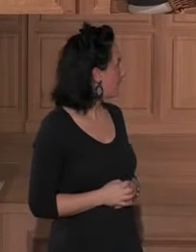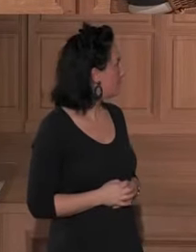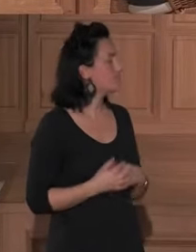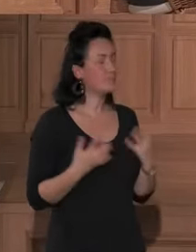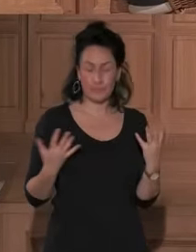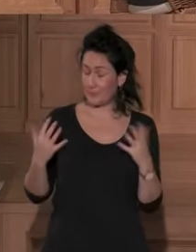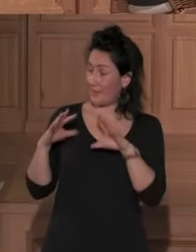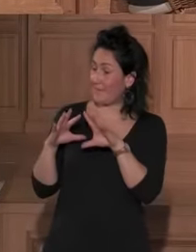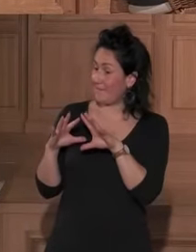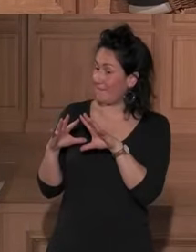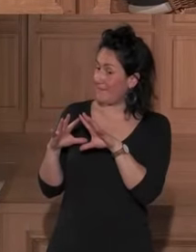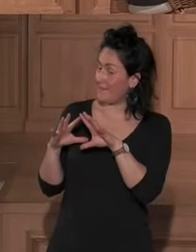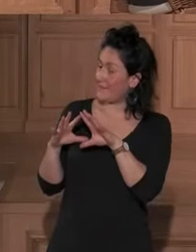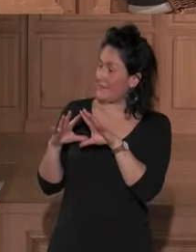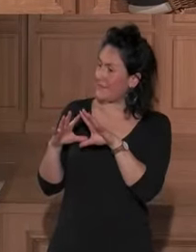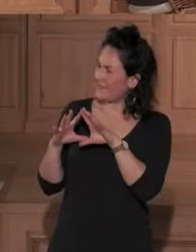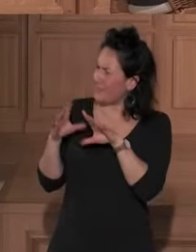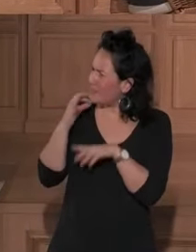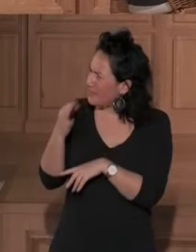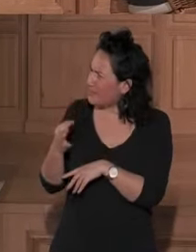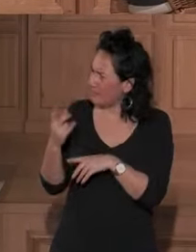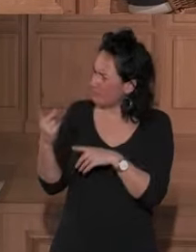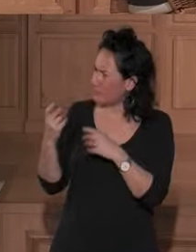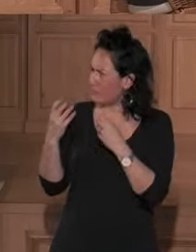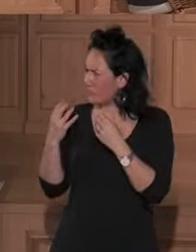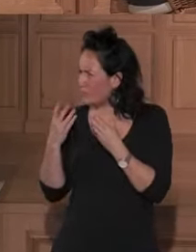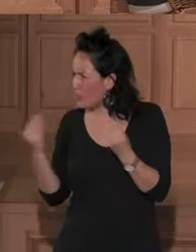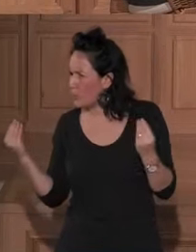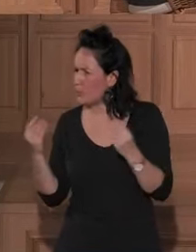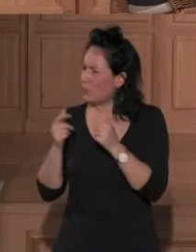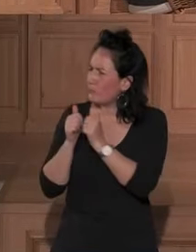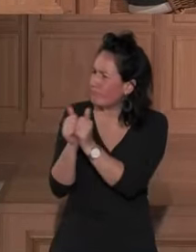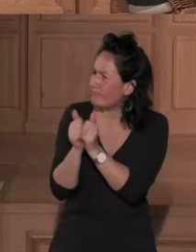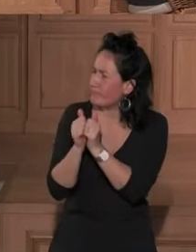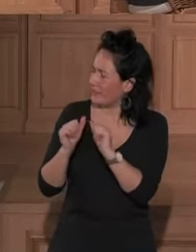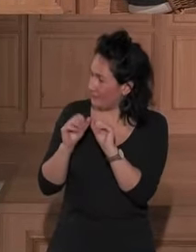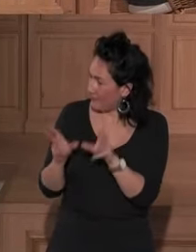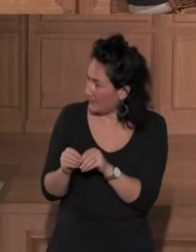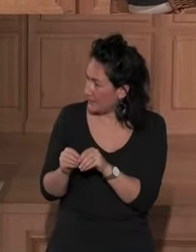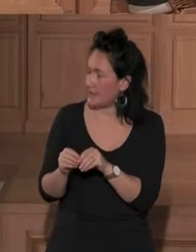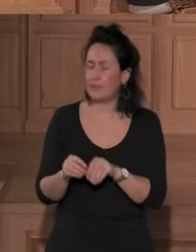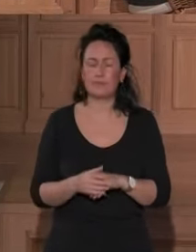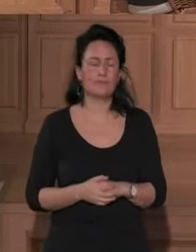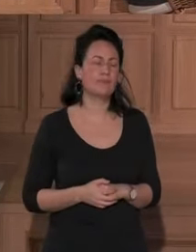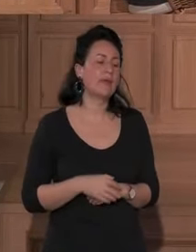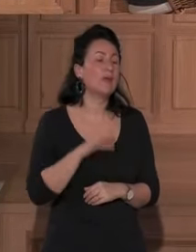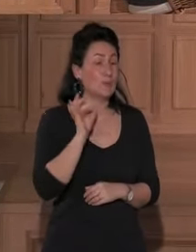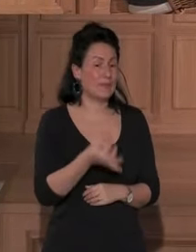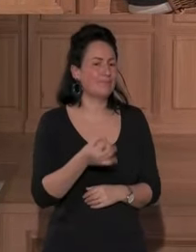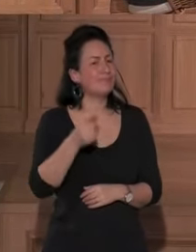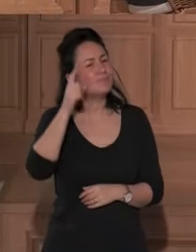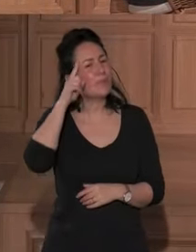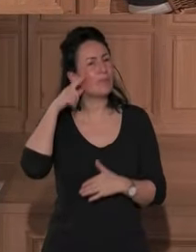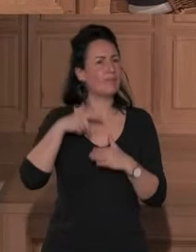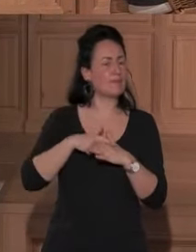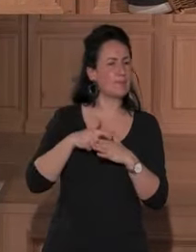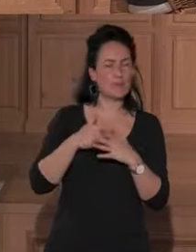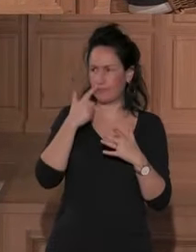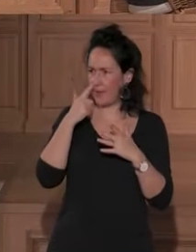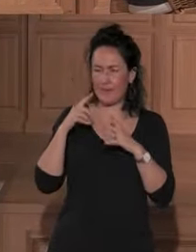avez un peu parlé. Vous travaillez beaucoup avec les familles. Alors, on était un peu défaillant avec les familles